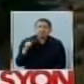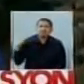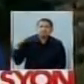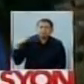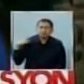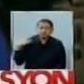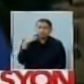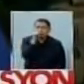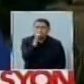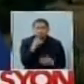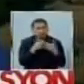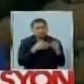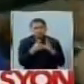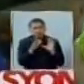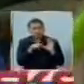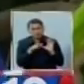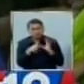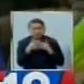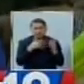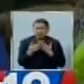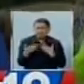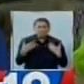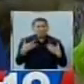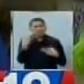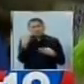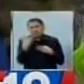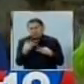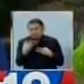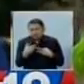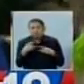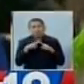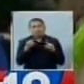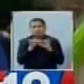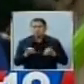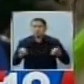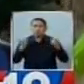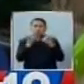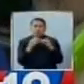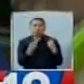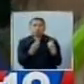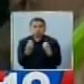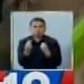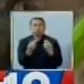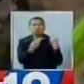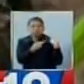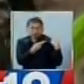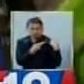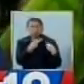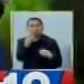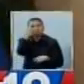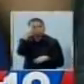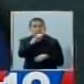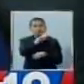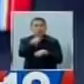mga katawan sa mga panahon na ito na kailangan nilang bumoto para sa ating bayan. So, balikan kita dyan mamaya,